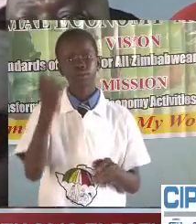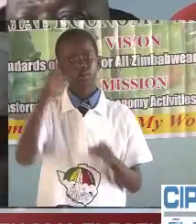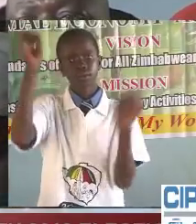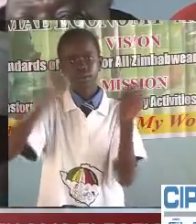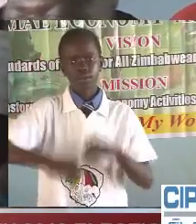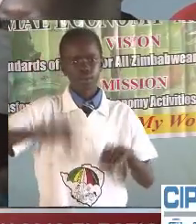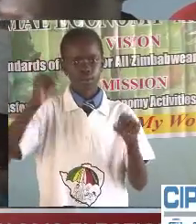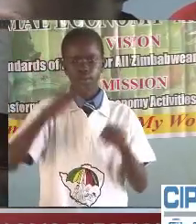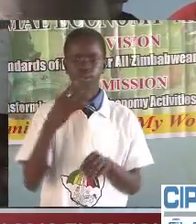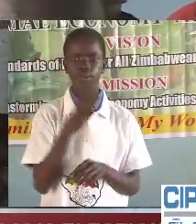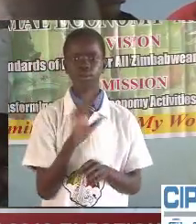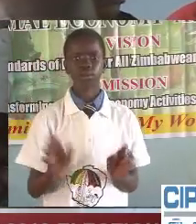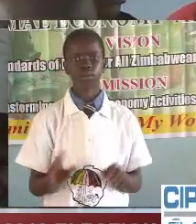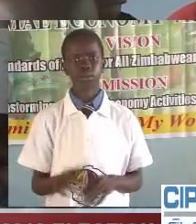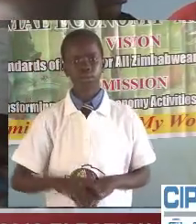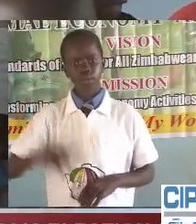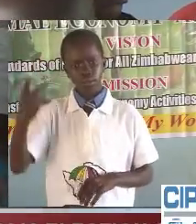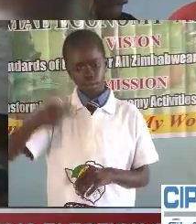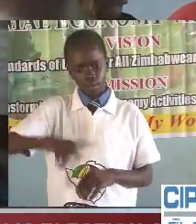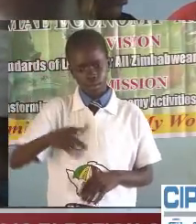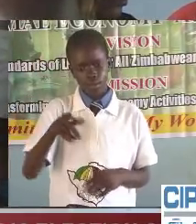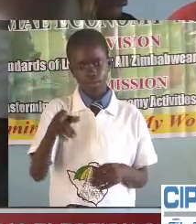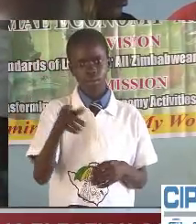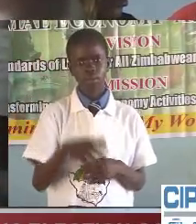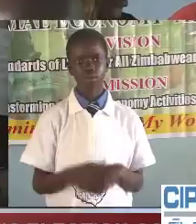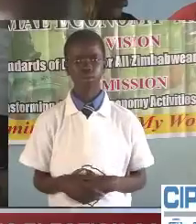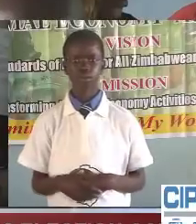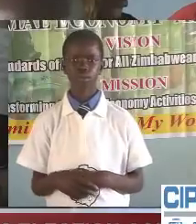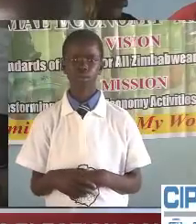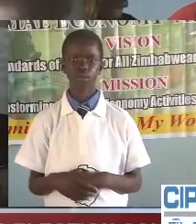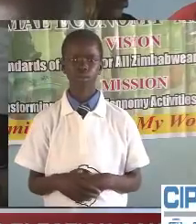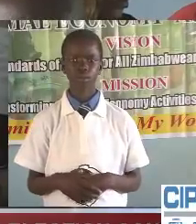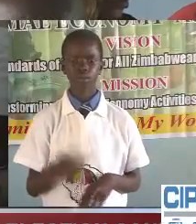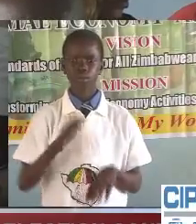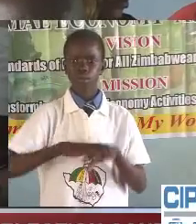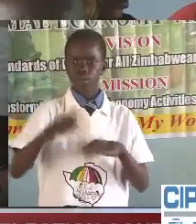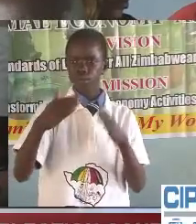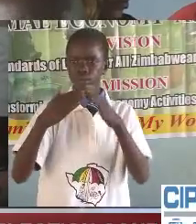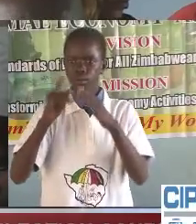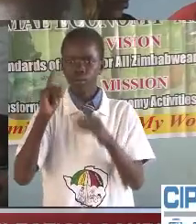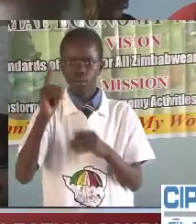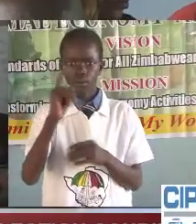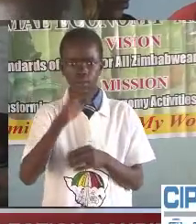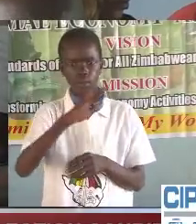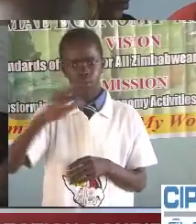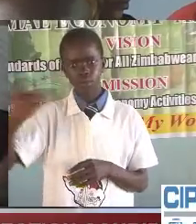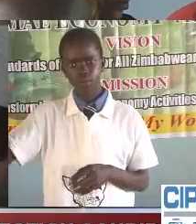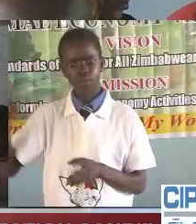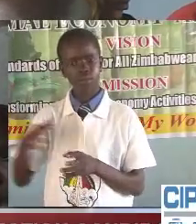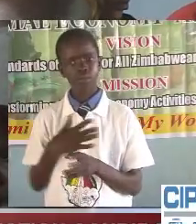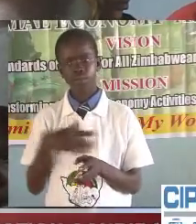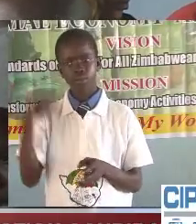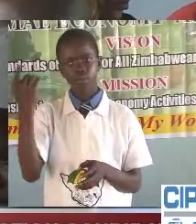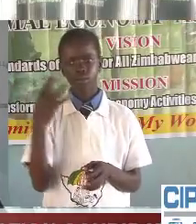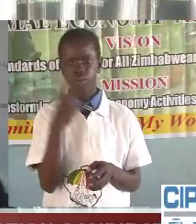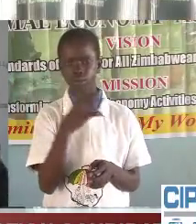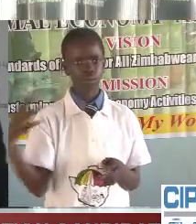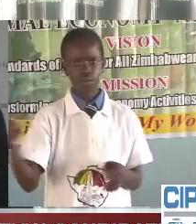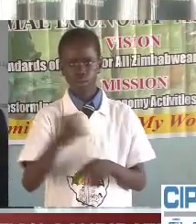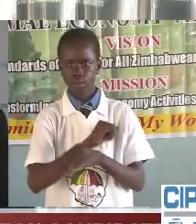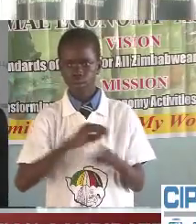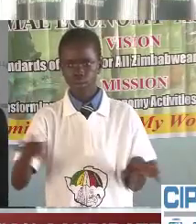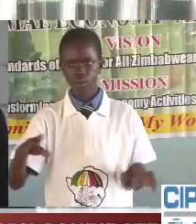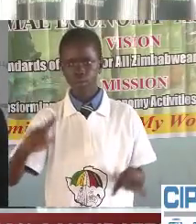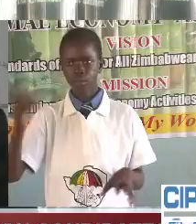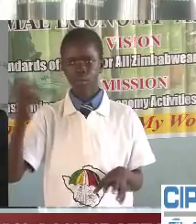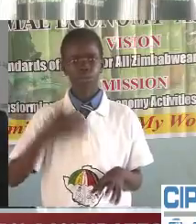Tikatarisa pamutemo wehealth pamba poga poga panofanira kuti pave nemvura. Kana munhu achinge achikoniwa kubhadhara mvura panofanira